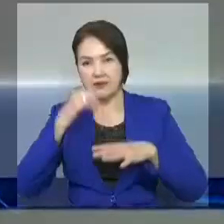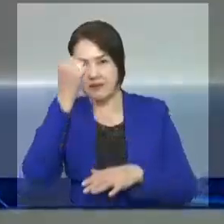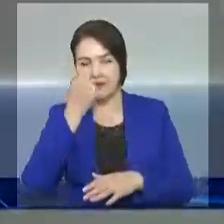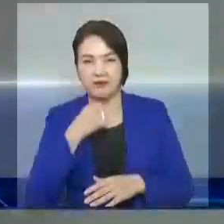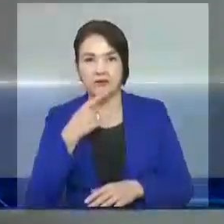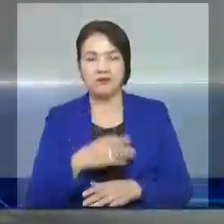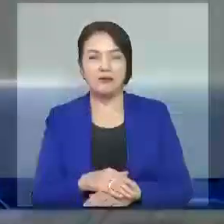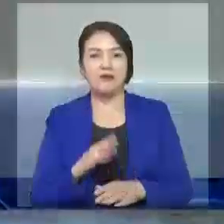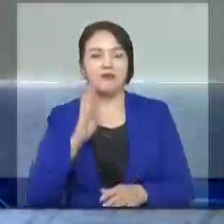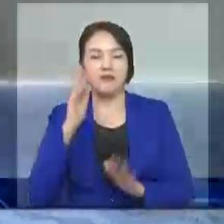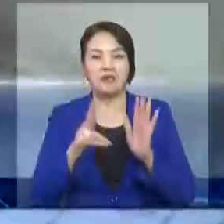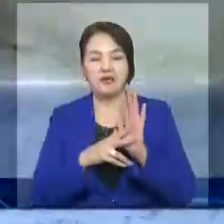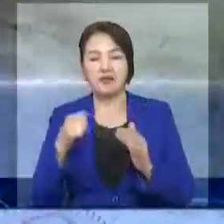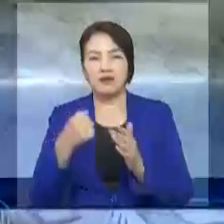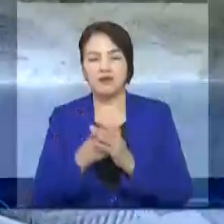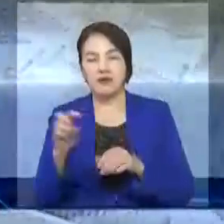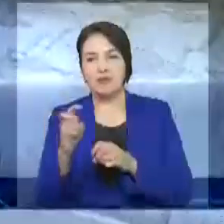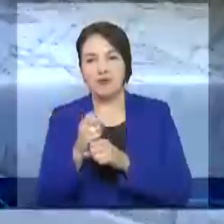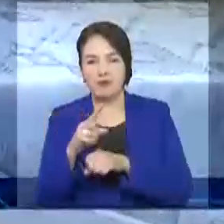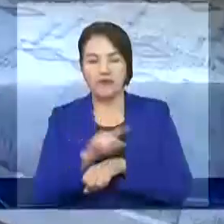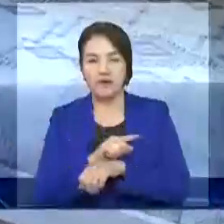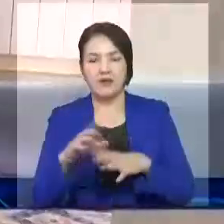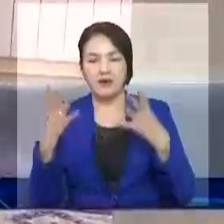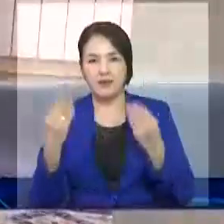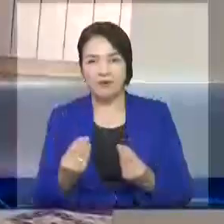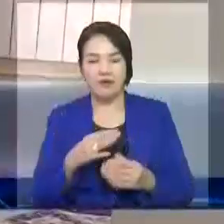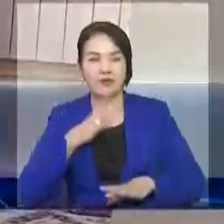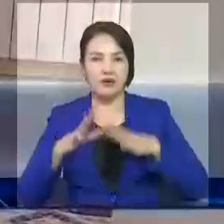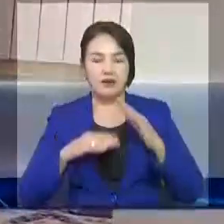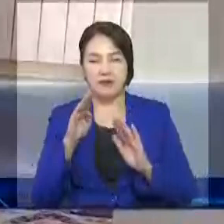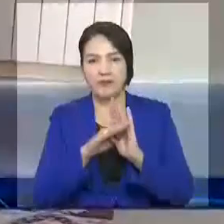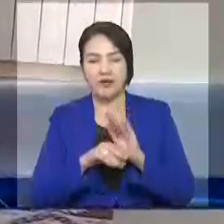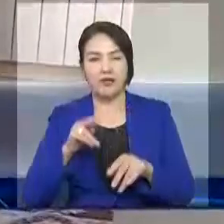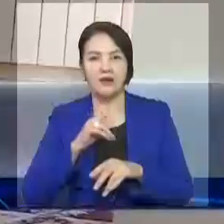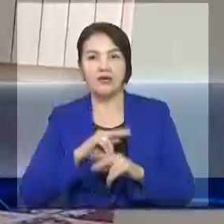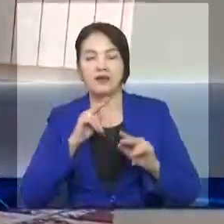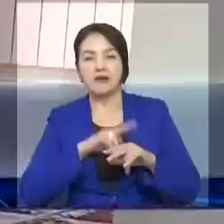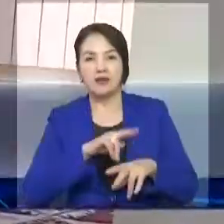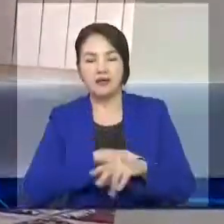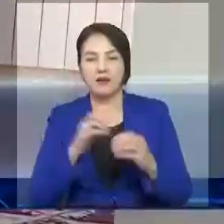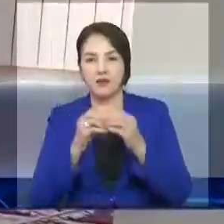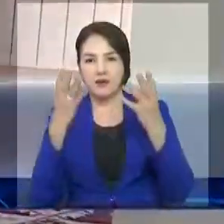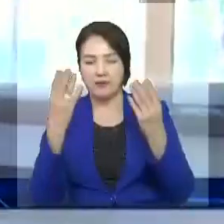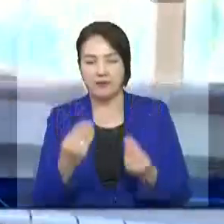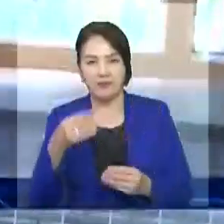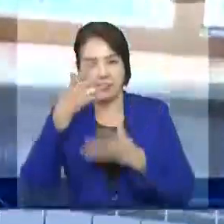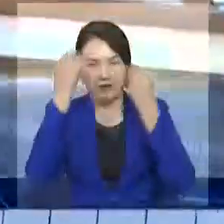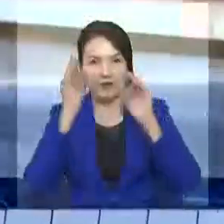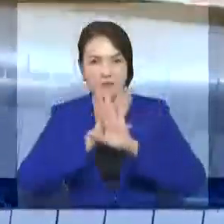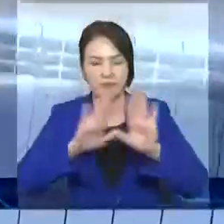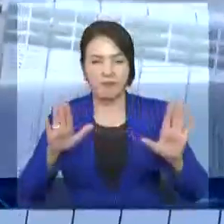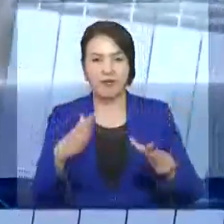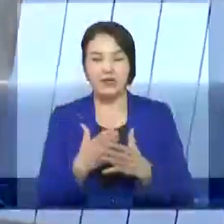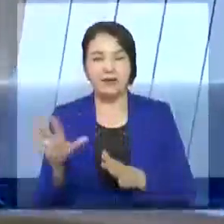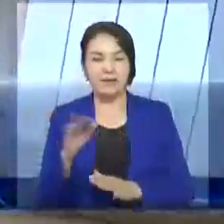білдіреміз. Таңғы 8-ден түнгі 11-ге дейінгі балалардың күндік жоспары әзір. Тәрбиешілер лагерде өткізген 10 күнді естен кетпестей ету